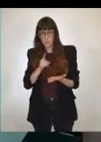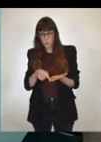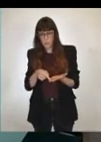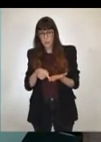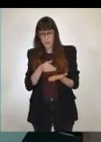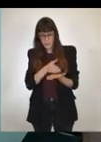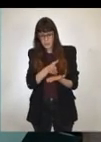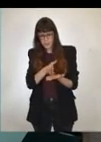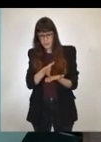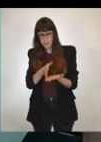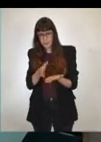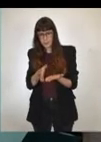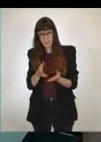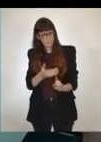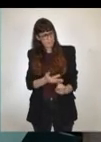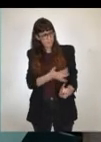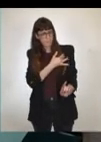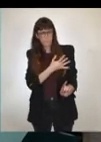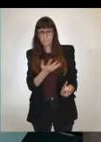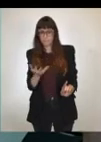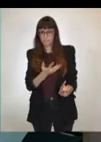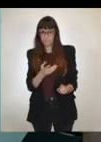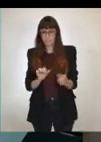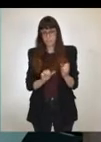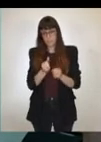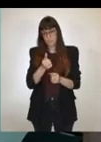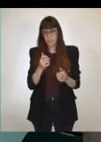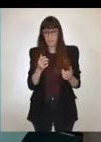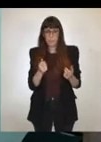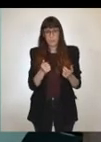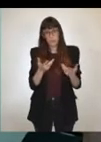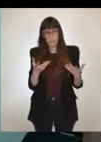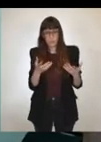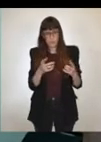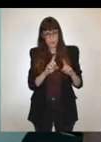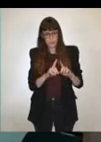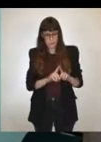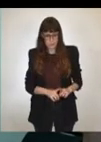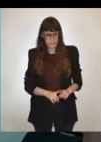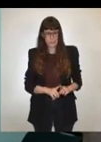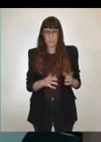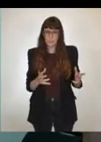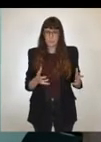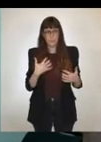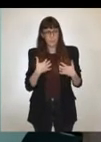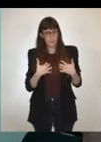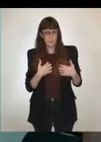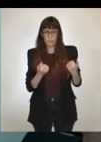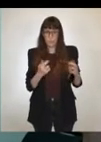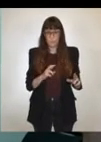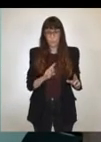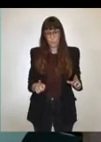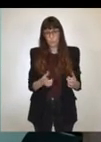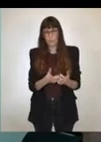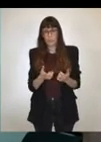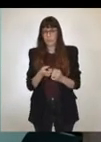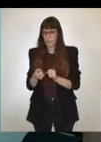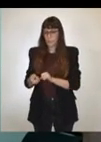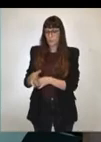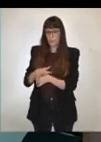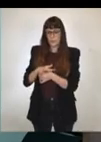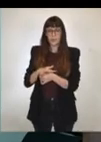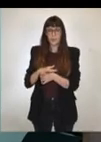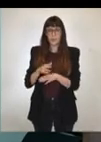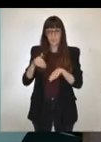qui, globalement, est marqué par de nombreuses incertitudes. Nous les connaissons tous. Le Covid, la reprise d'activité qui génère